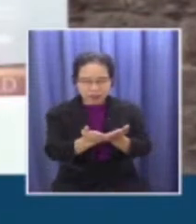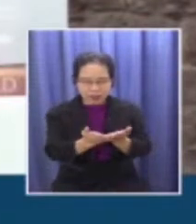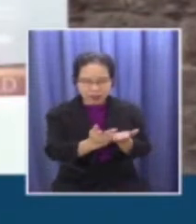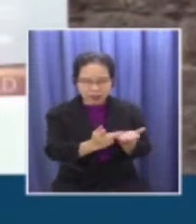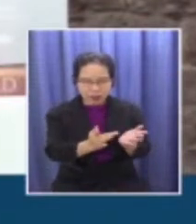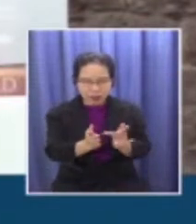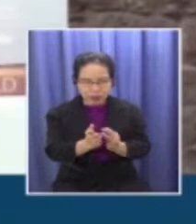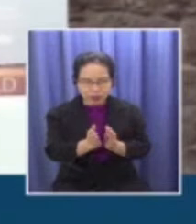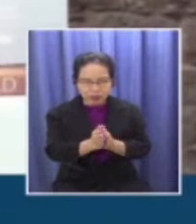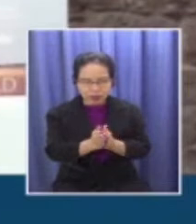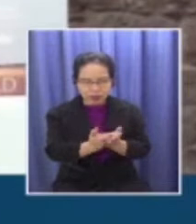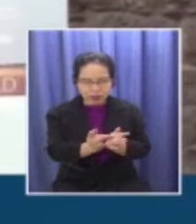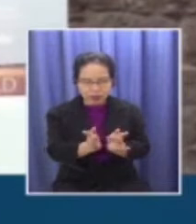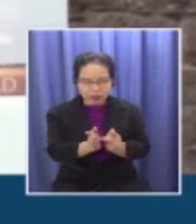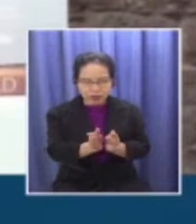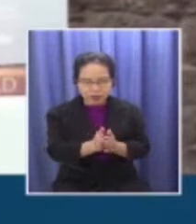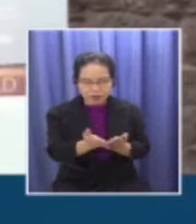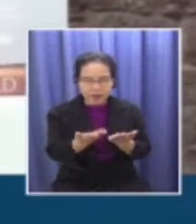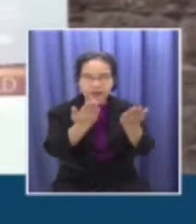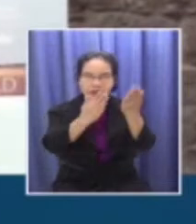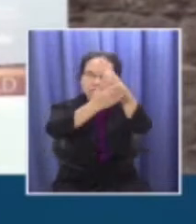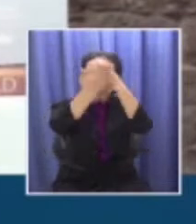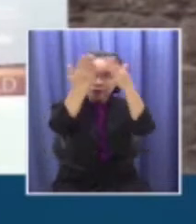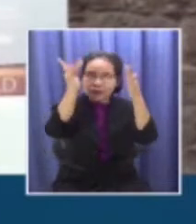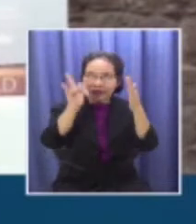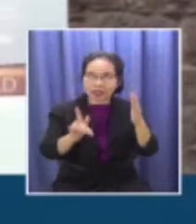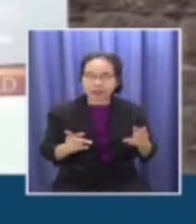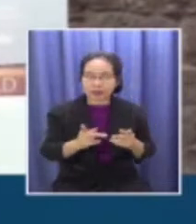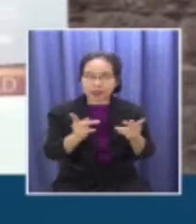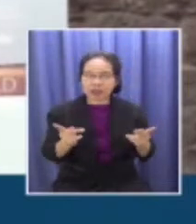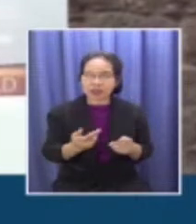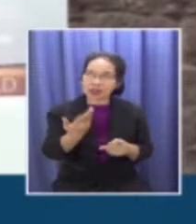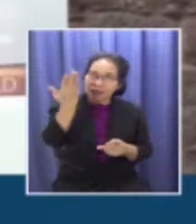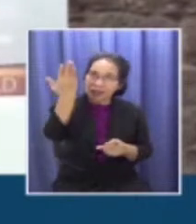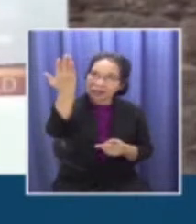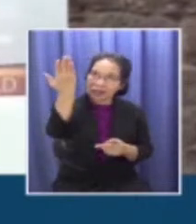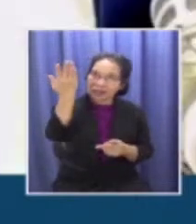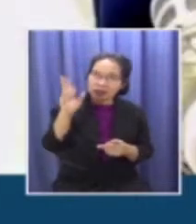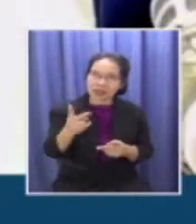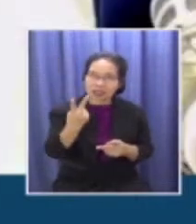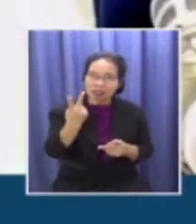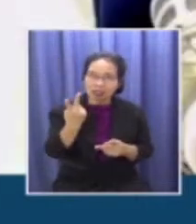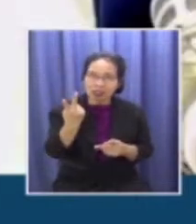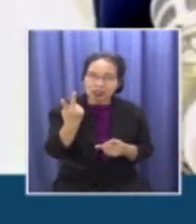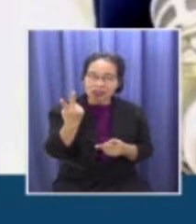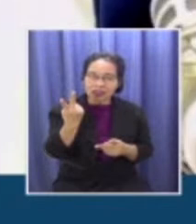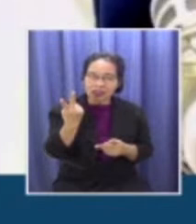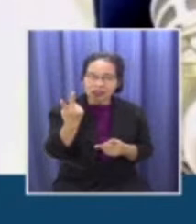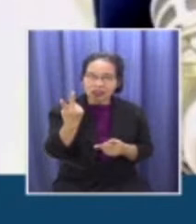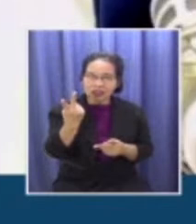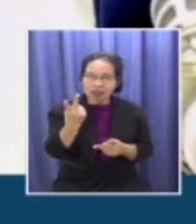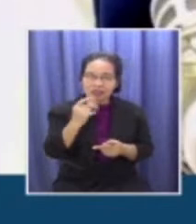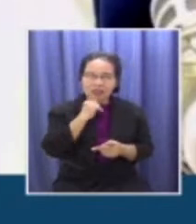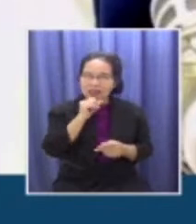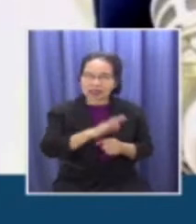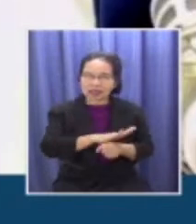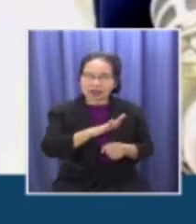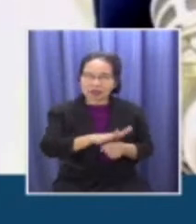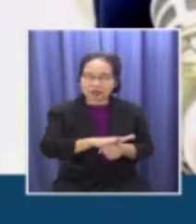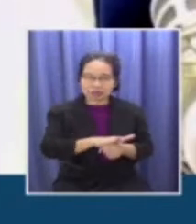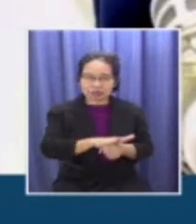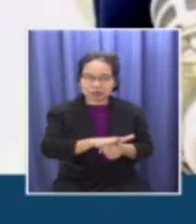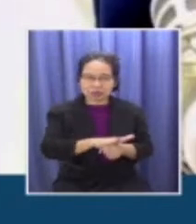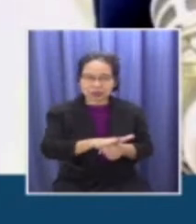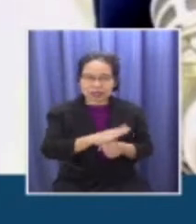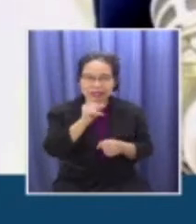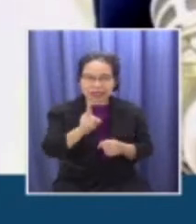ɔkɔwensani ɔbɛyɛ odwamanfoɔ ɔbɛyɛ ɔkorɔmfoɔ ɔbɛyɛ owudifoɔ ɛfiri sɛ ahomane bebree no aba bɛtena wo mu na Twerɛ Kronkron